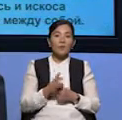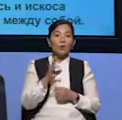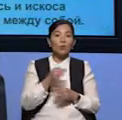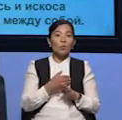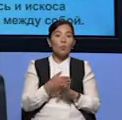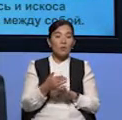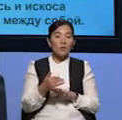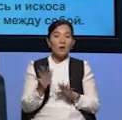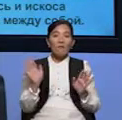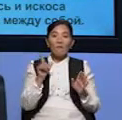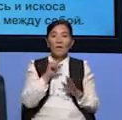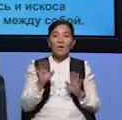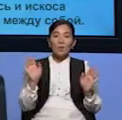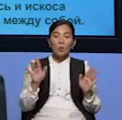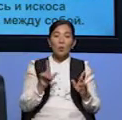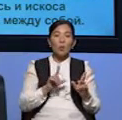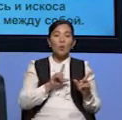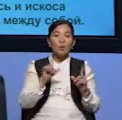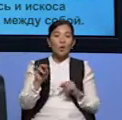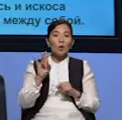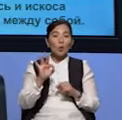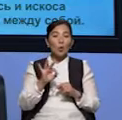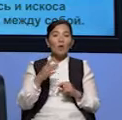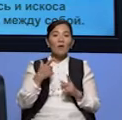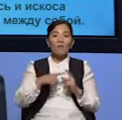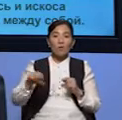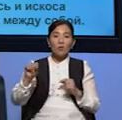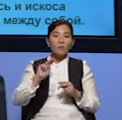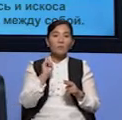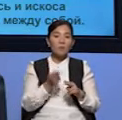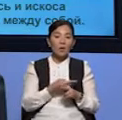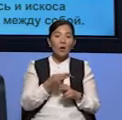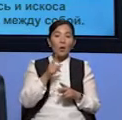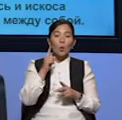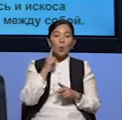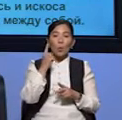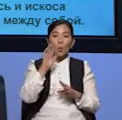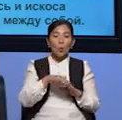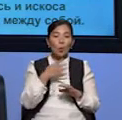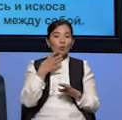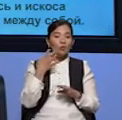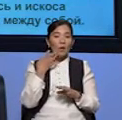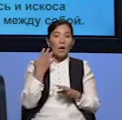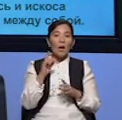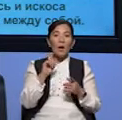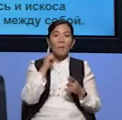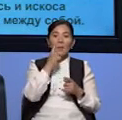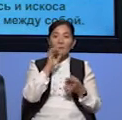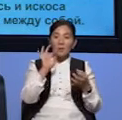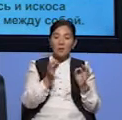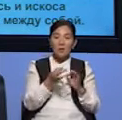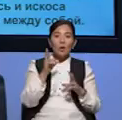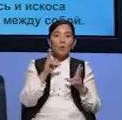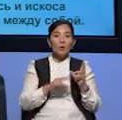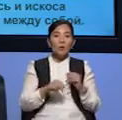Но поздно, воробей улетел, но лишился хвоста. Кошка прищурила глаза, обиженно отвернулась и